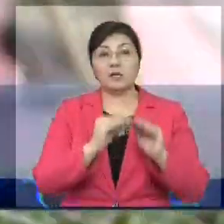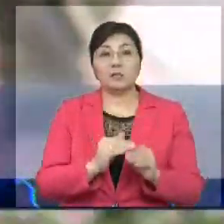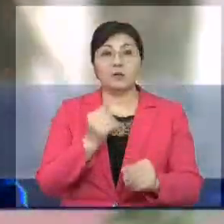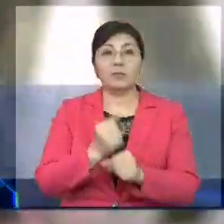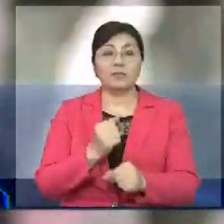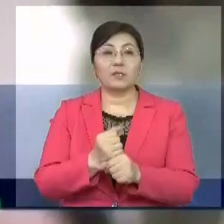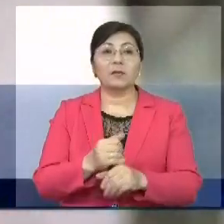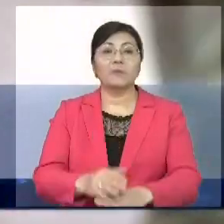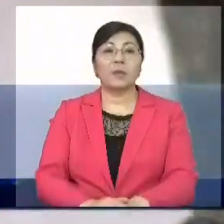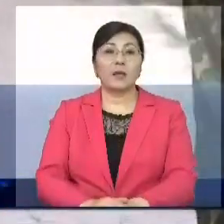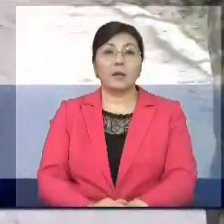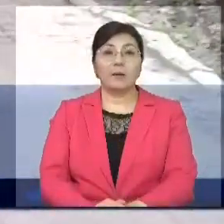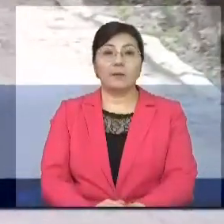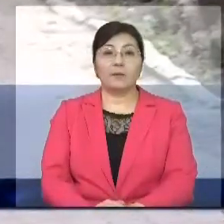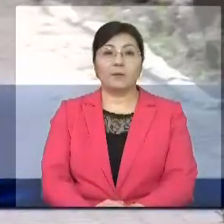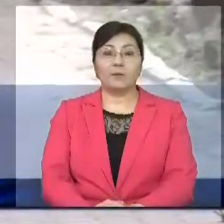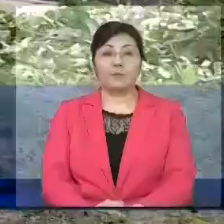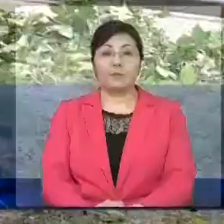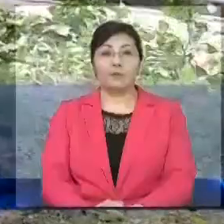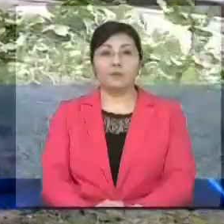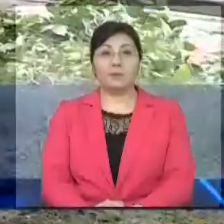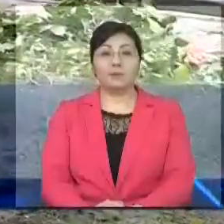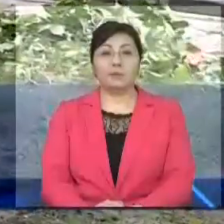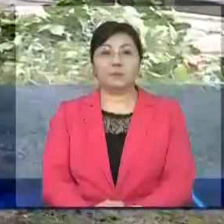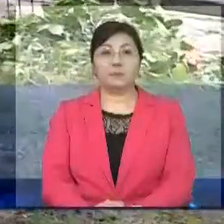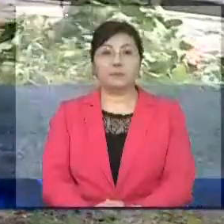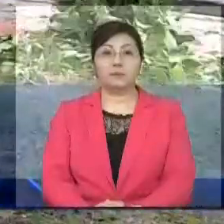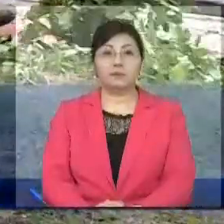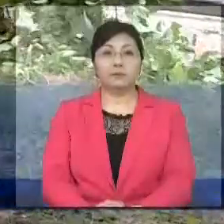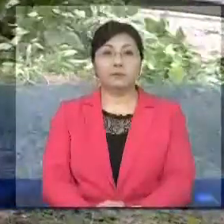то есть на тротуарах. Шасан Шулбаков, Душан Жасланов, Азамат Сауханов, телеканал Актобе.